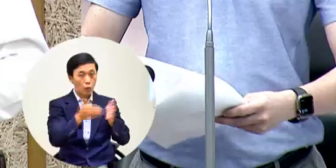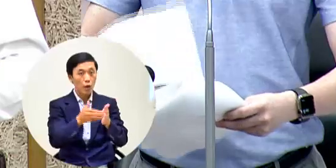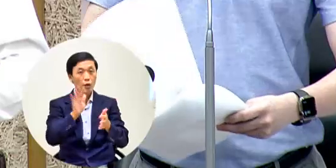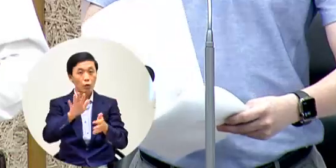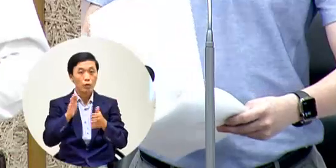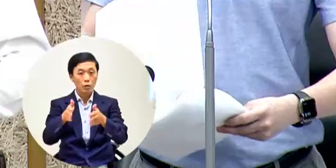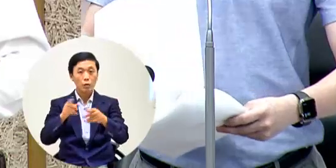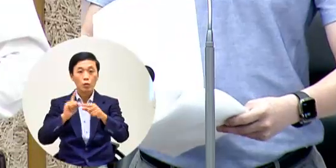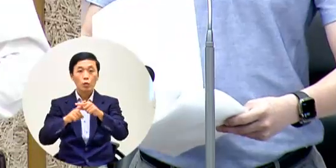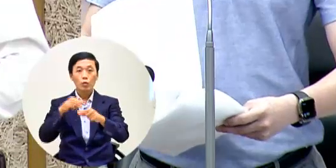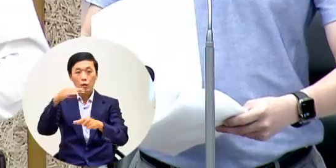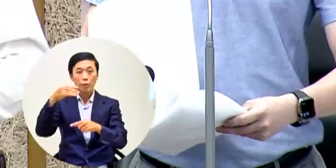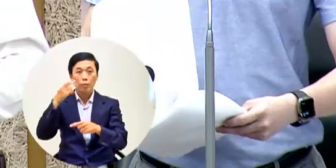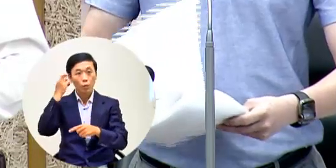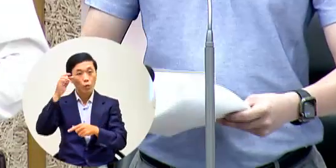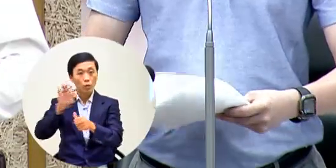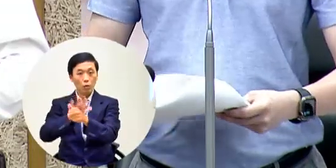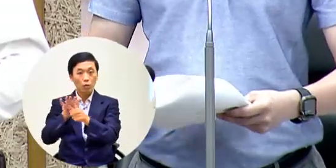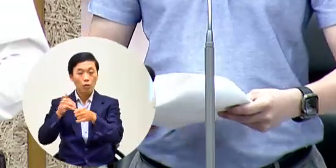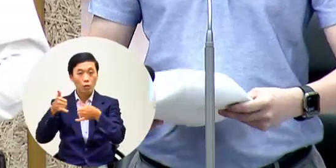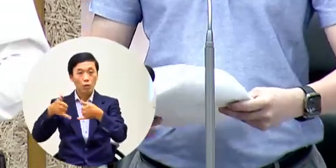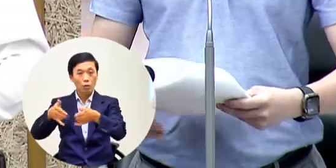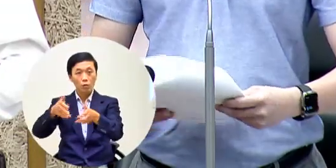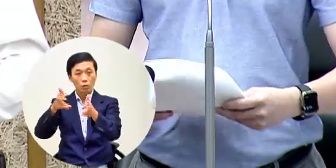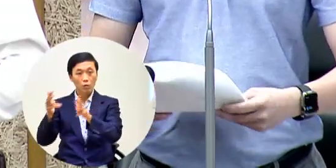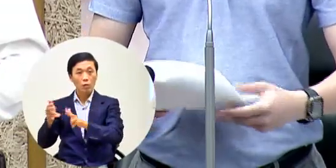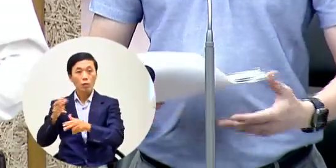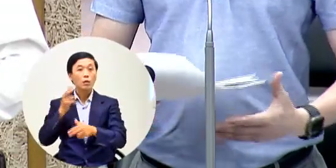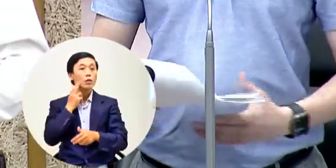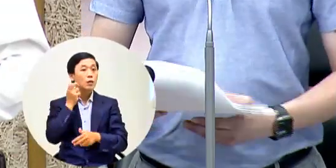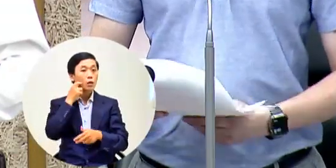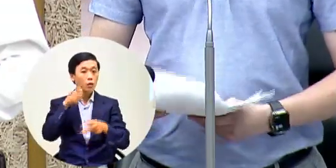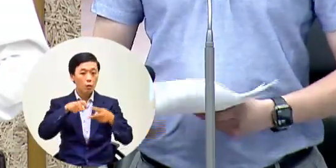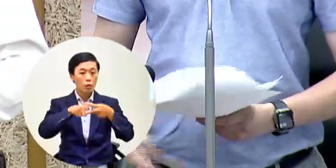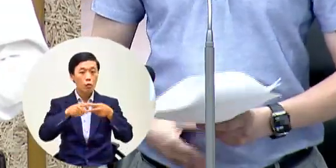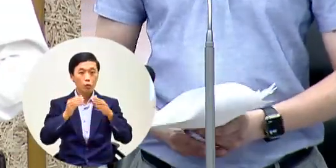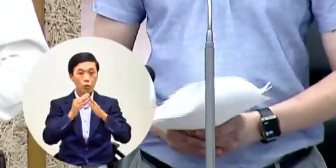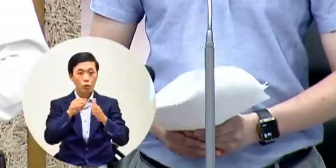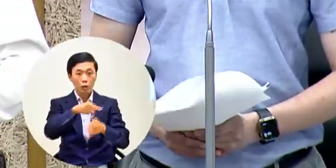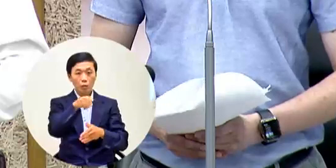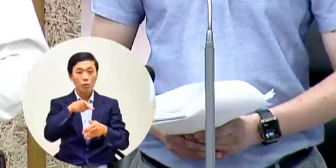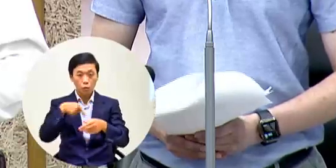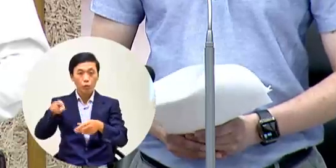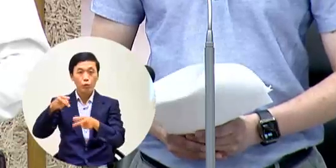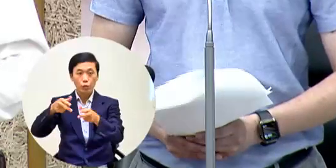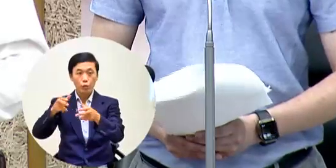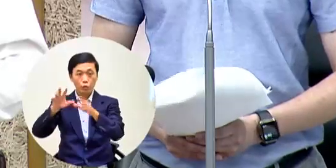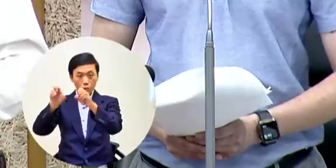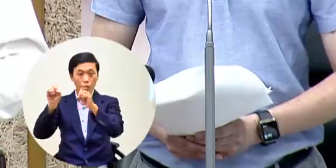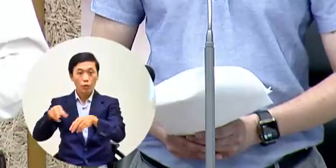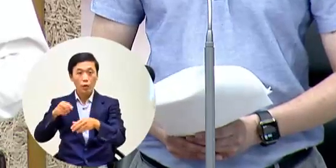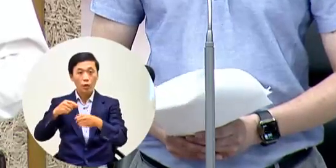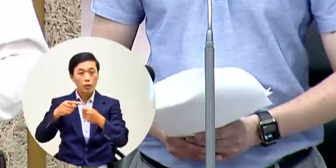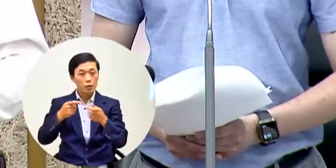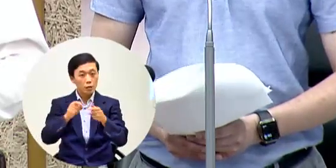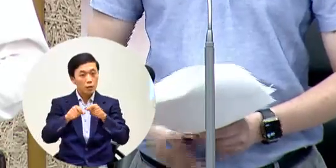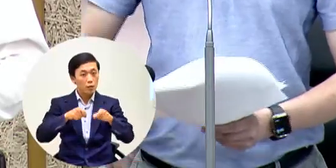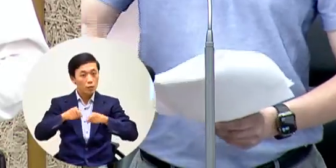个部分是，就是铁工局他们会去处理，预定是在明年初会来拆